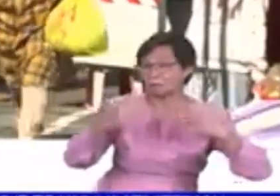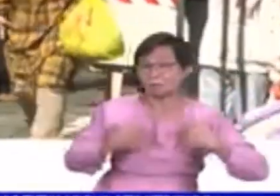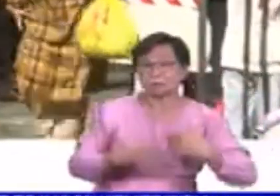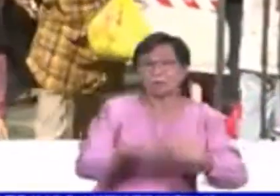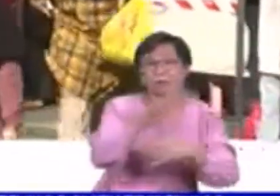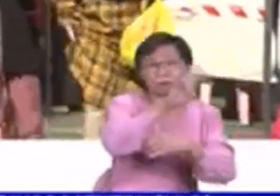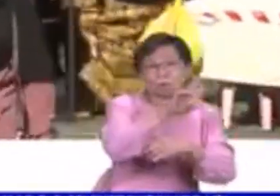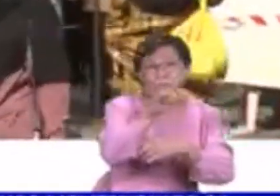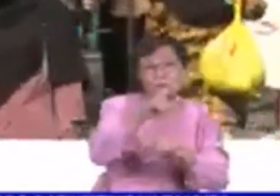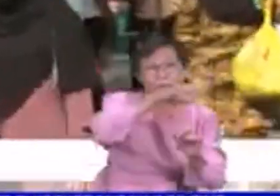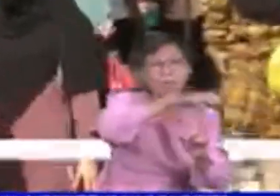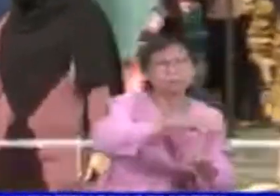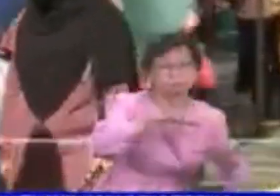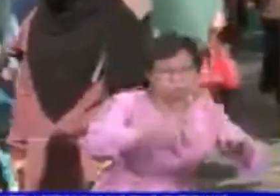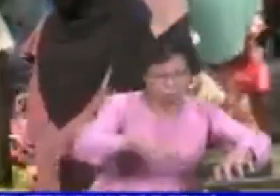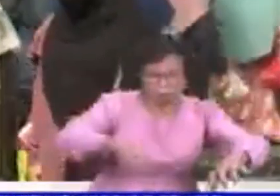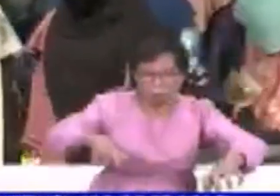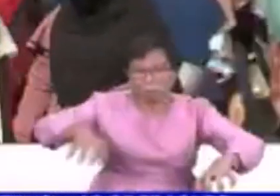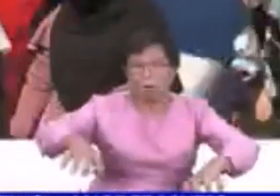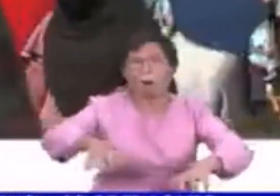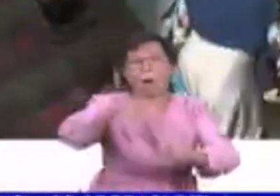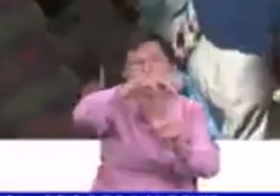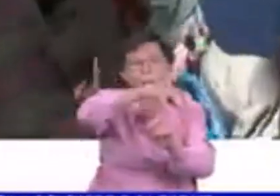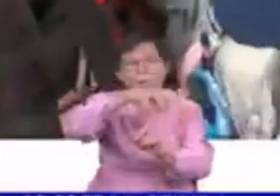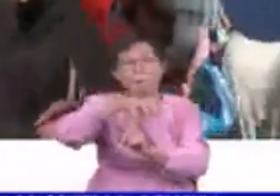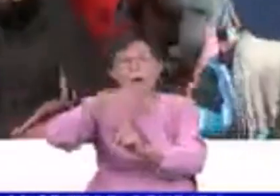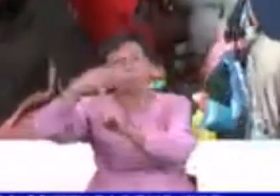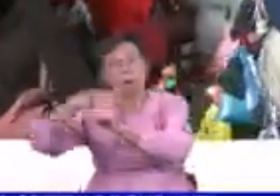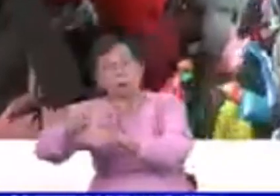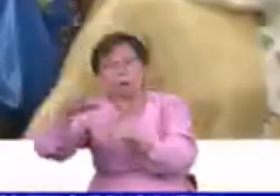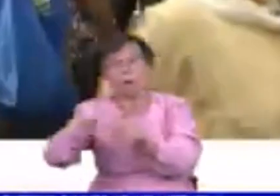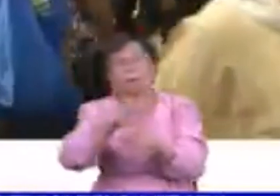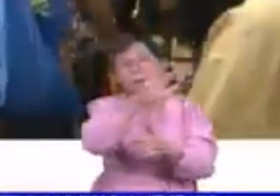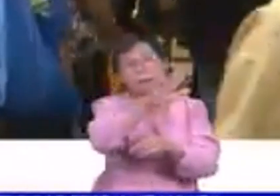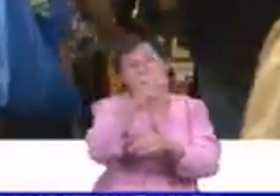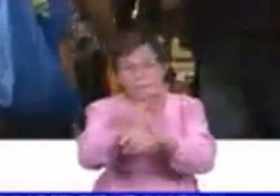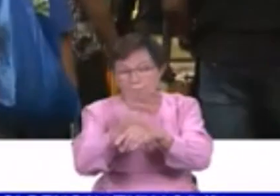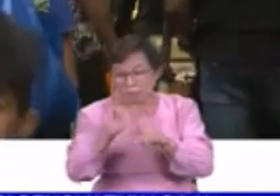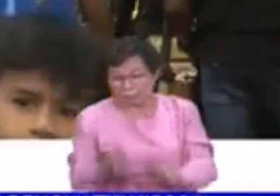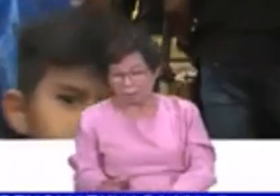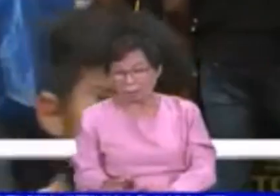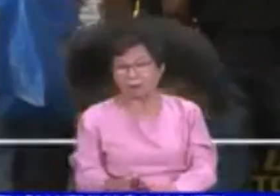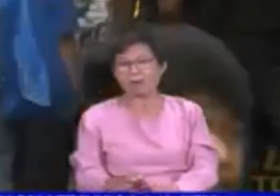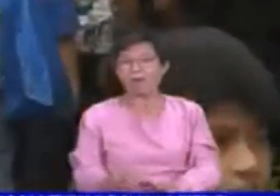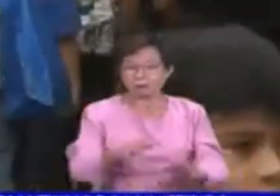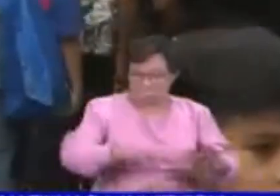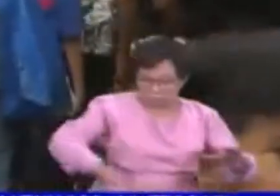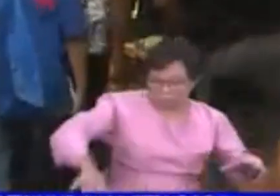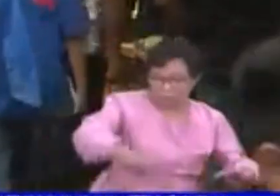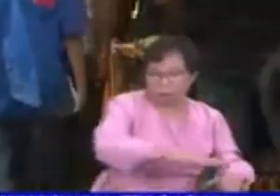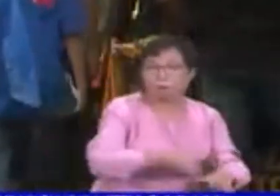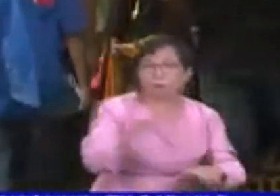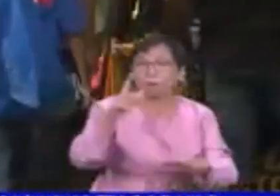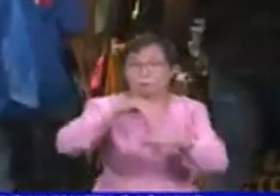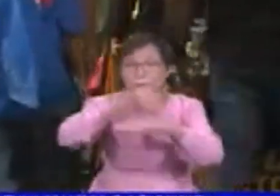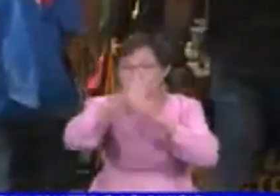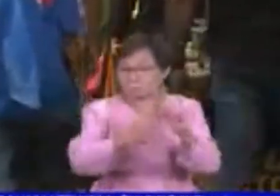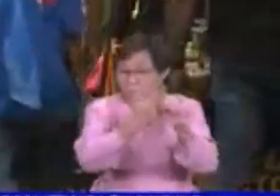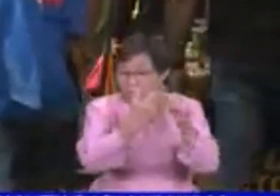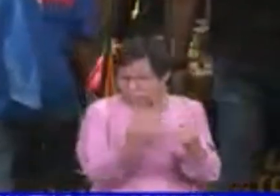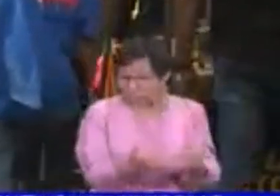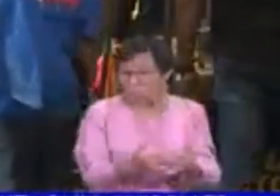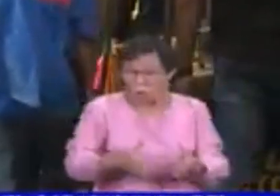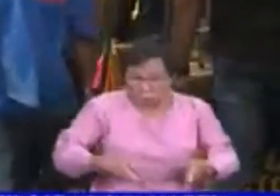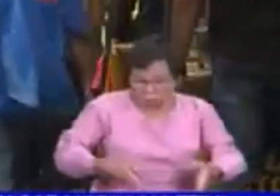Sebanyak 72 lokasi Bazar Ramadan membabitkan 5,000 peniaga akan beroperasi di sekitar ibu kota Ramadan pada tahun ini. Dan